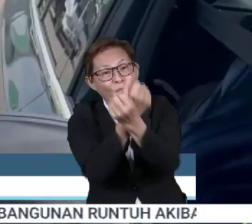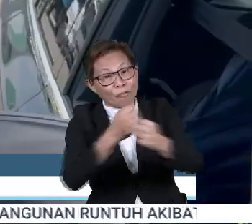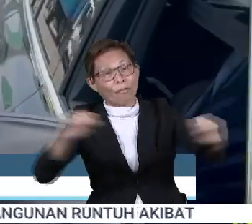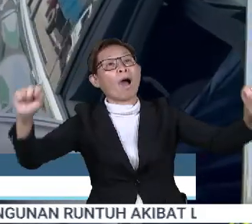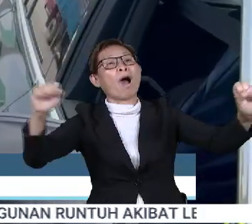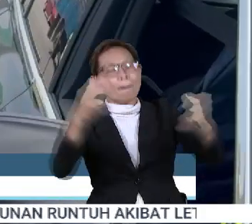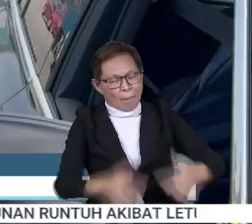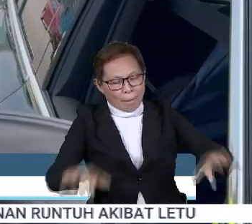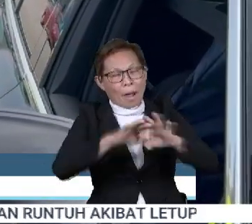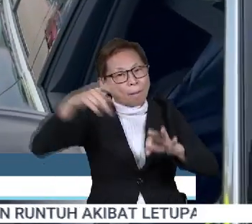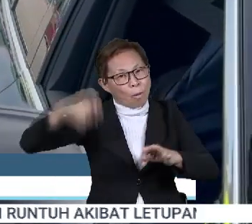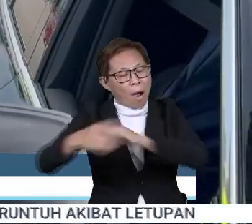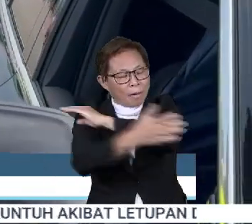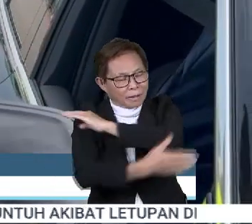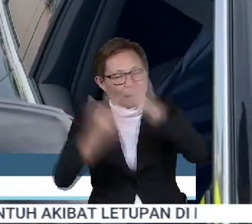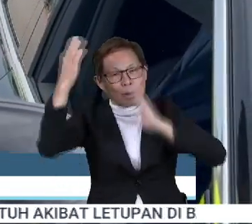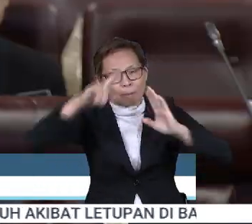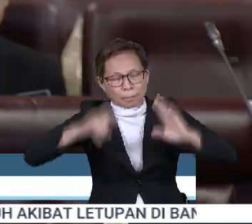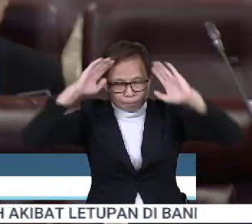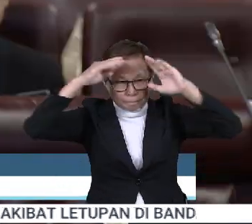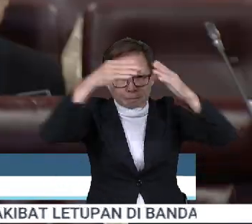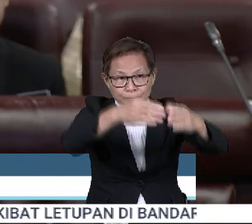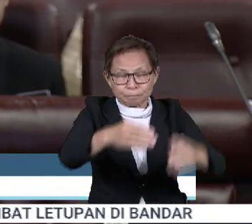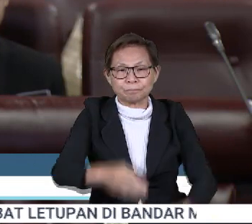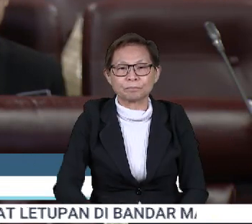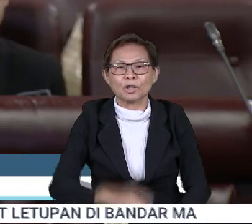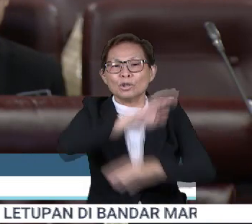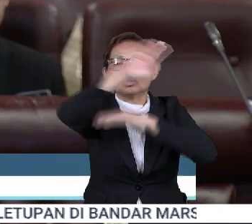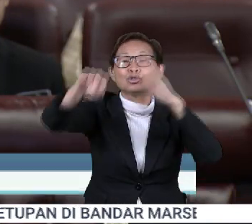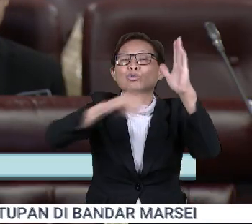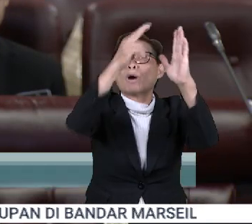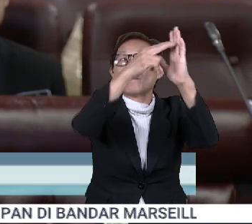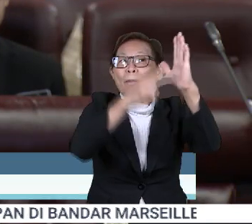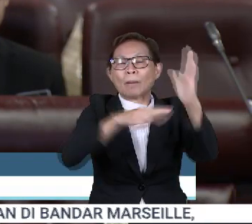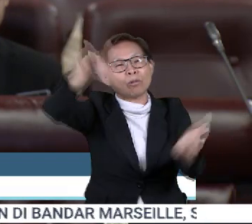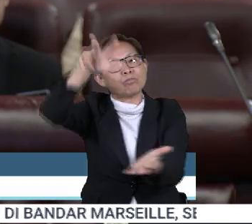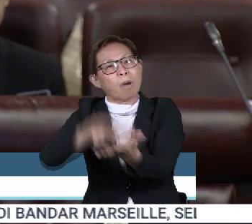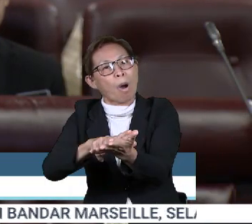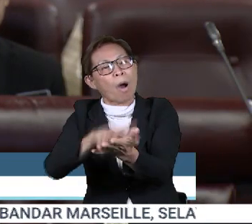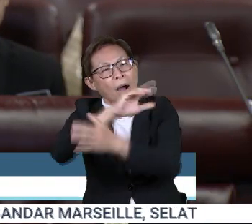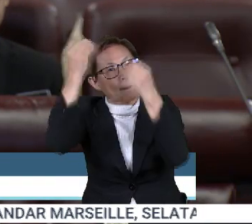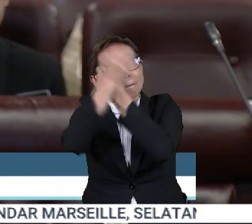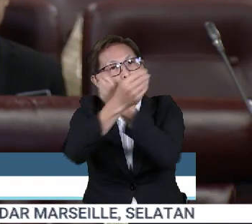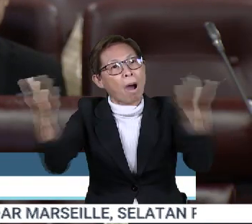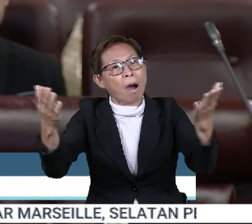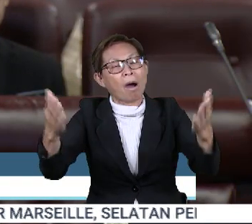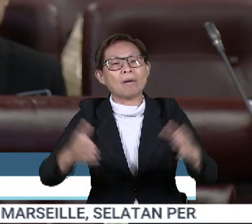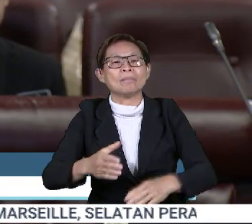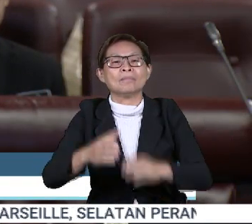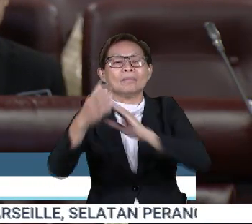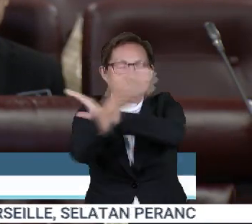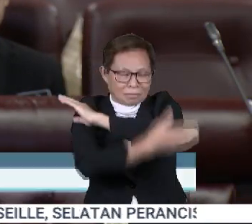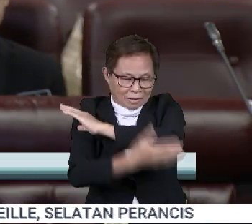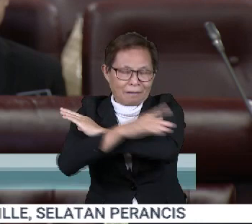kepentingan dan keperluan karet tetap diutamakan setelah itu Semua peraturan yang akan ditetapkan akan dimaklumkan kepada pihak negara